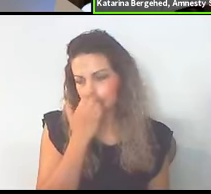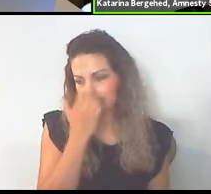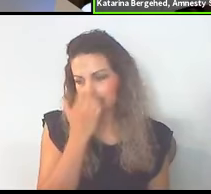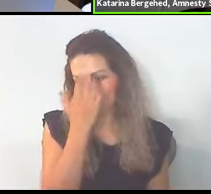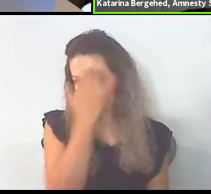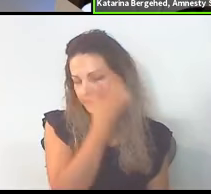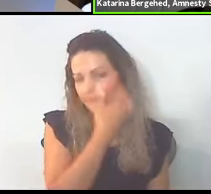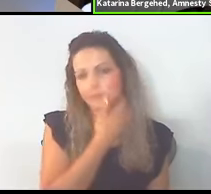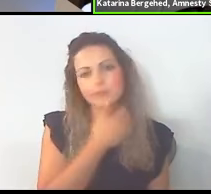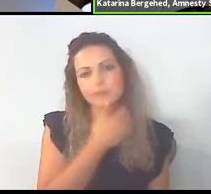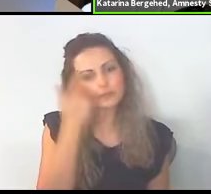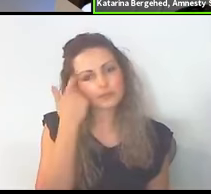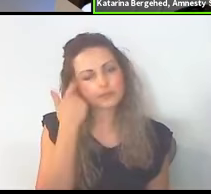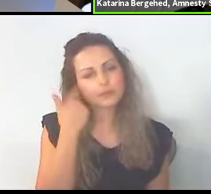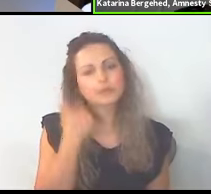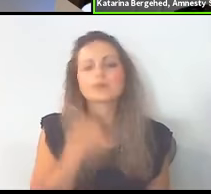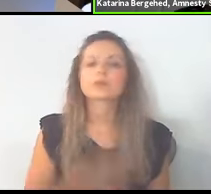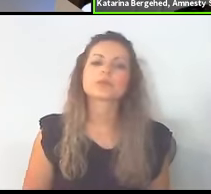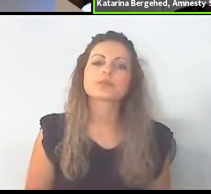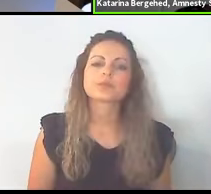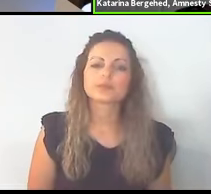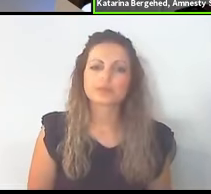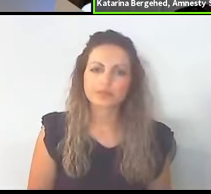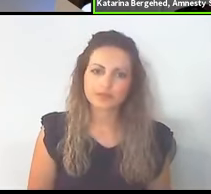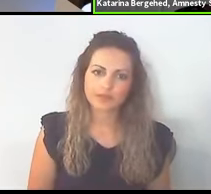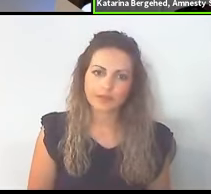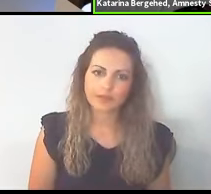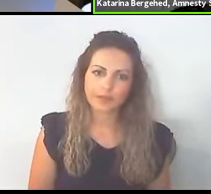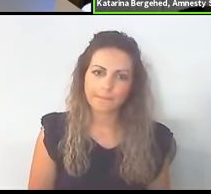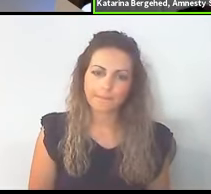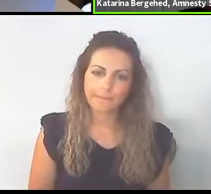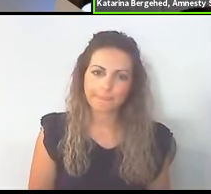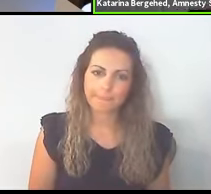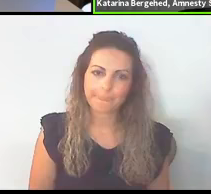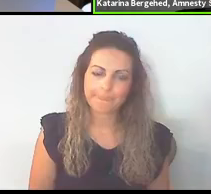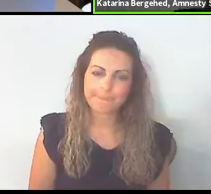real change in the lives of women and others.